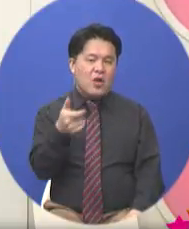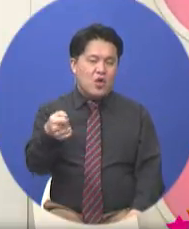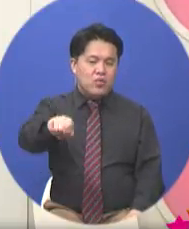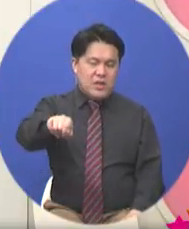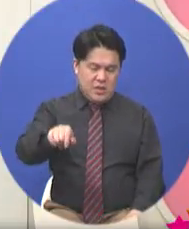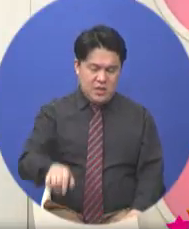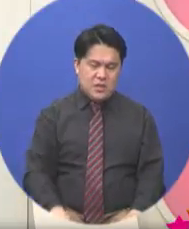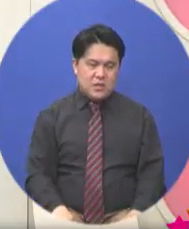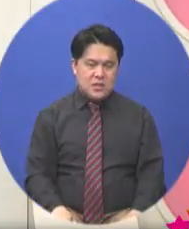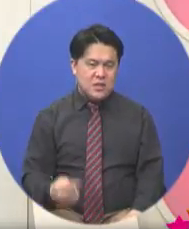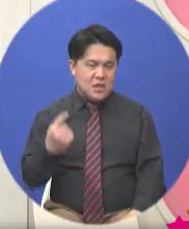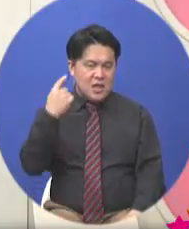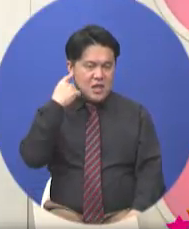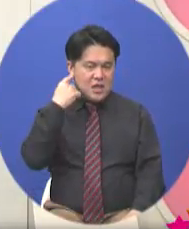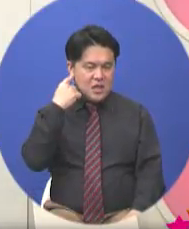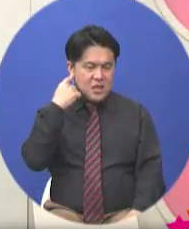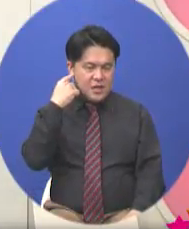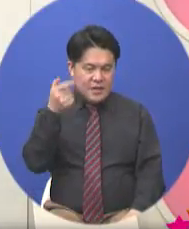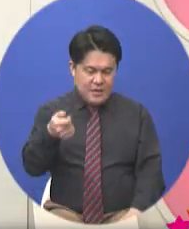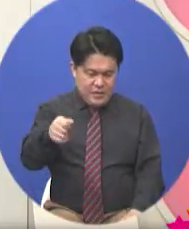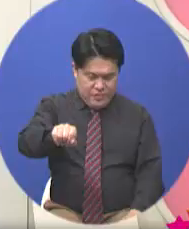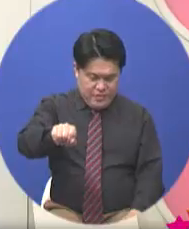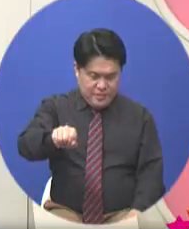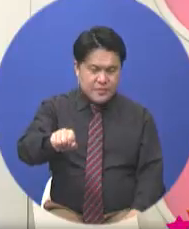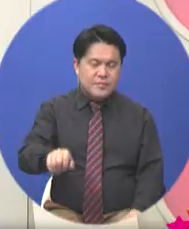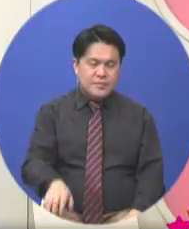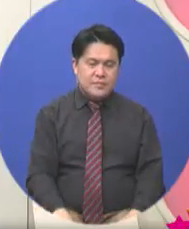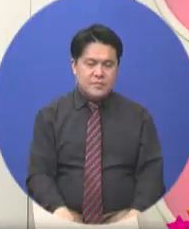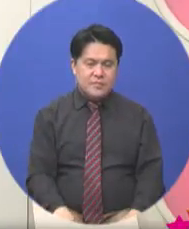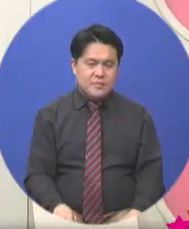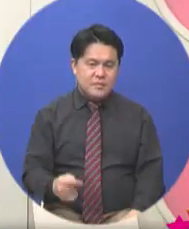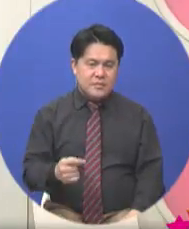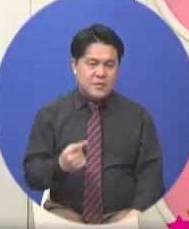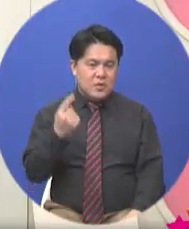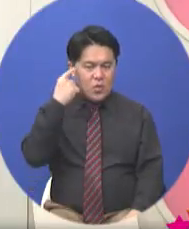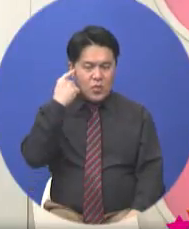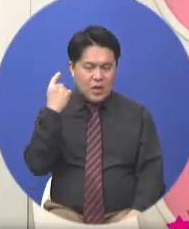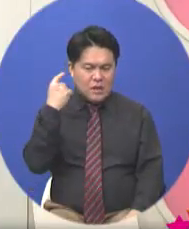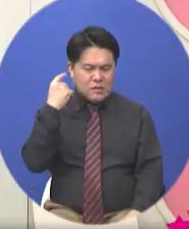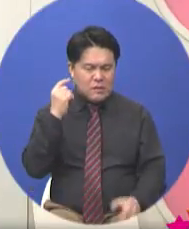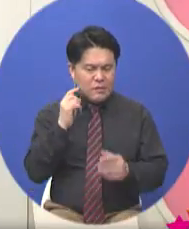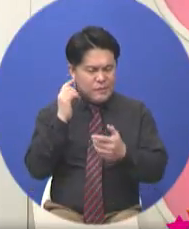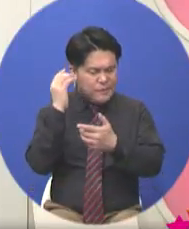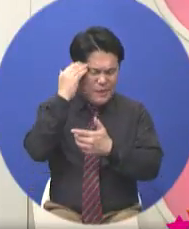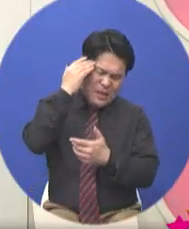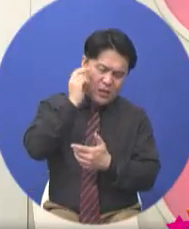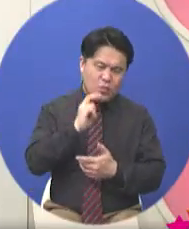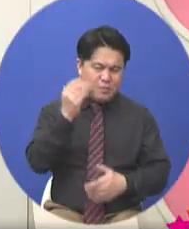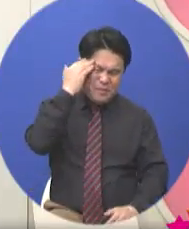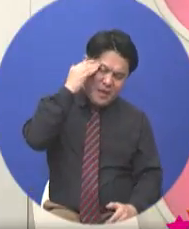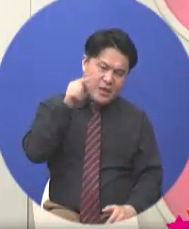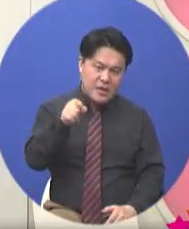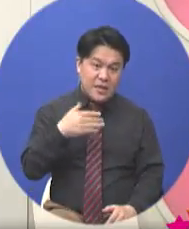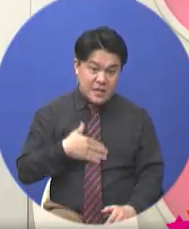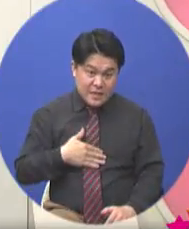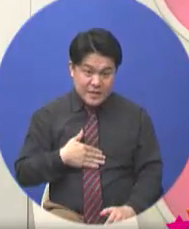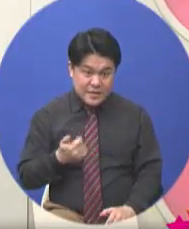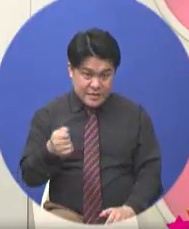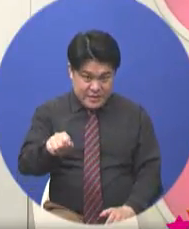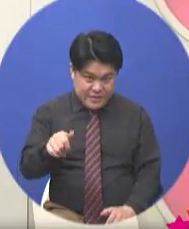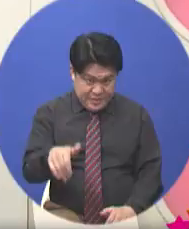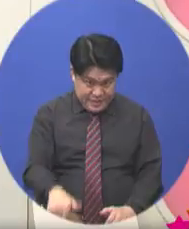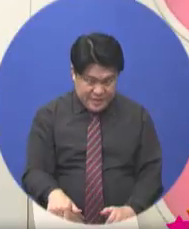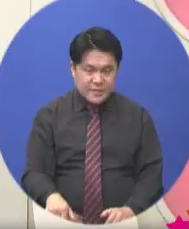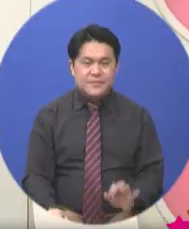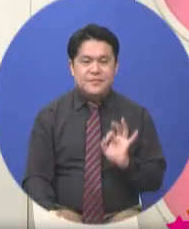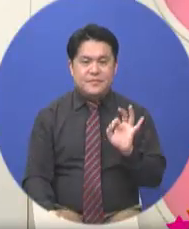돼. 소리를. 아, 소리. 예, 예, 예. 예, 소리가 안 줄이면은 노래가 안 돼요. 줄이셨죠? 예, 예. 아, 됐다